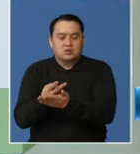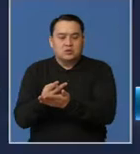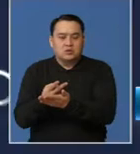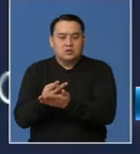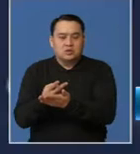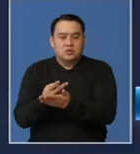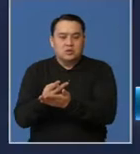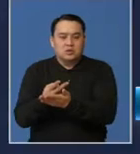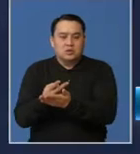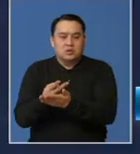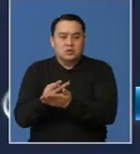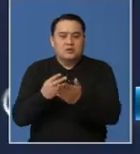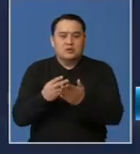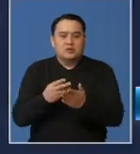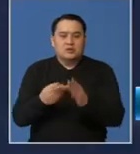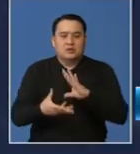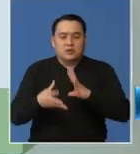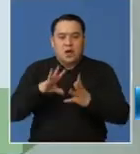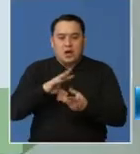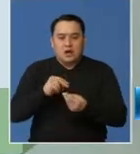реанимации. Выставлен диагноз.